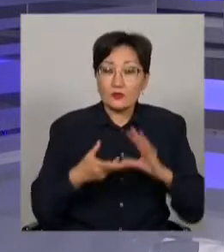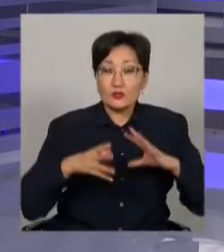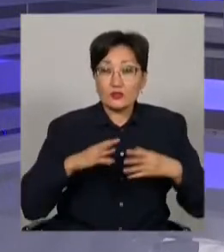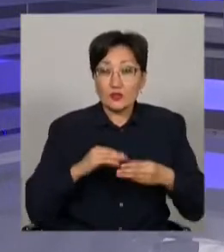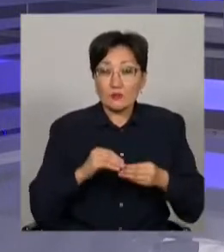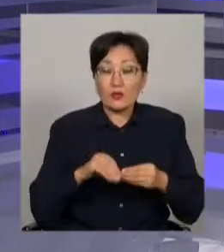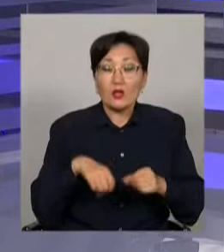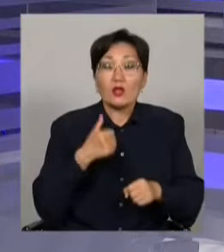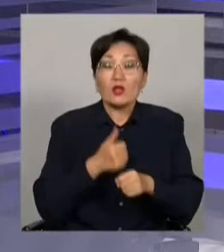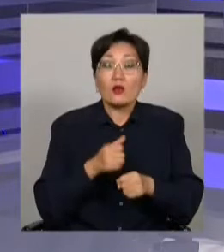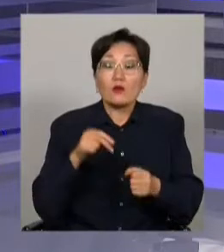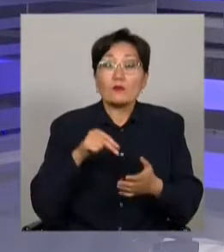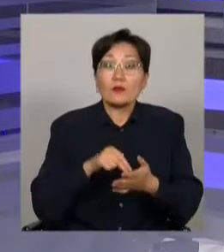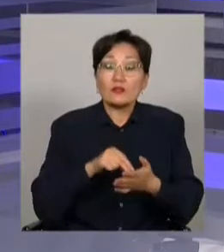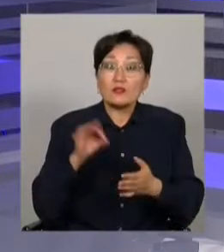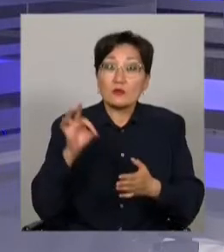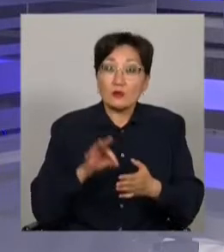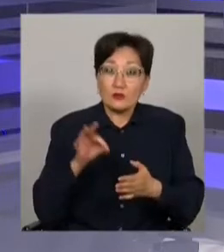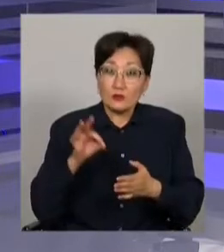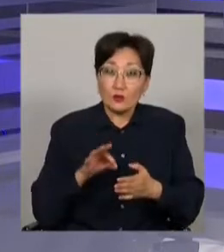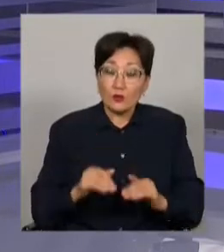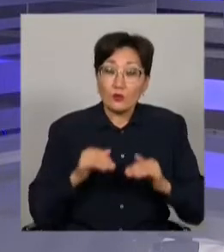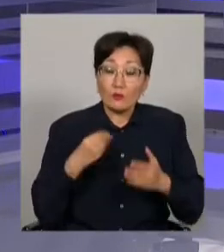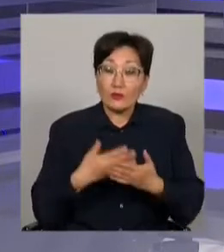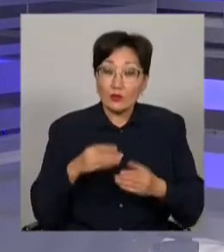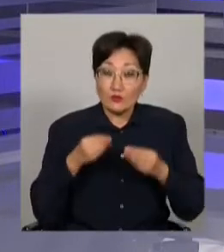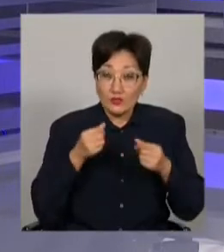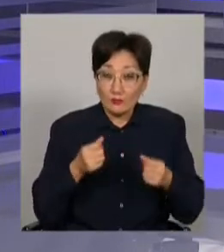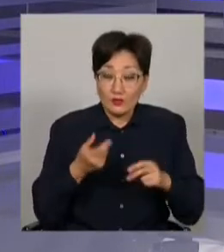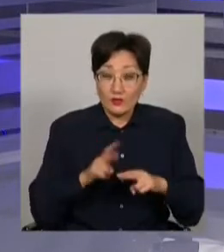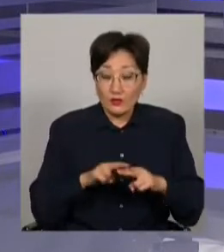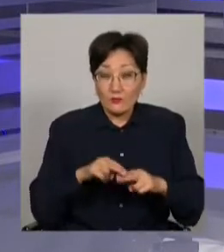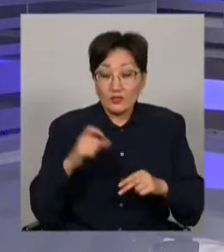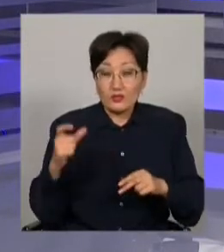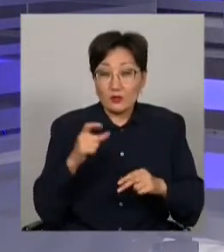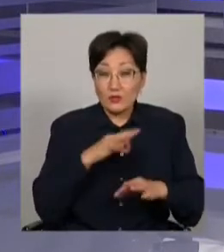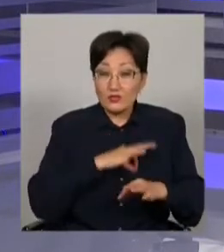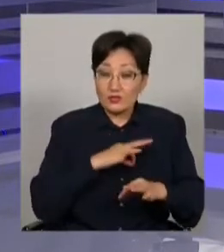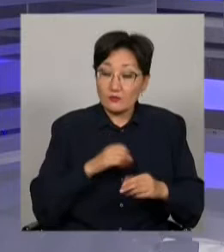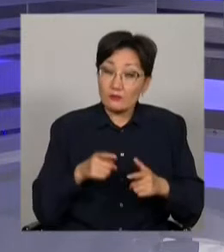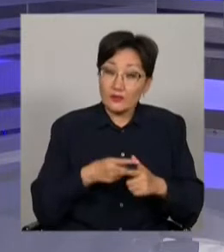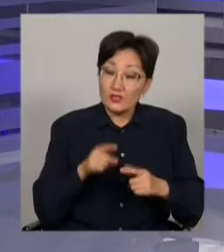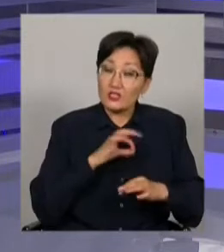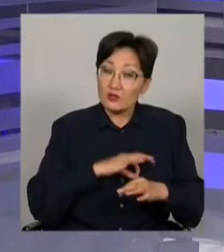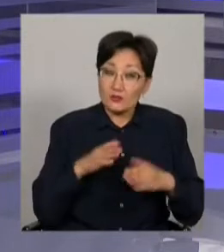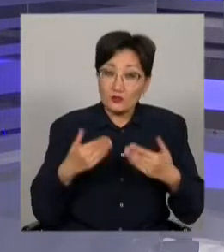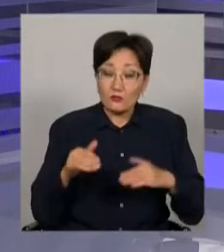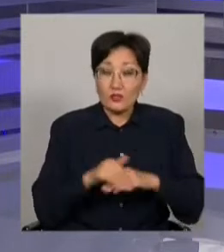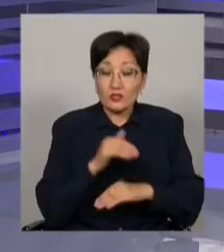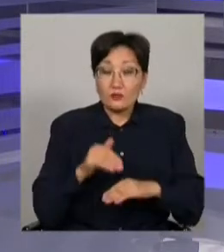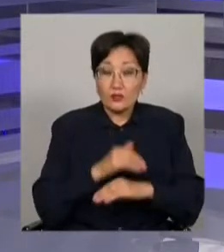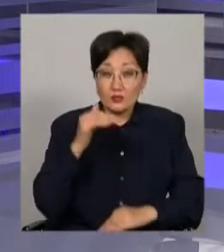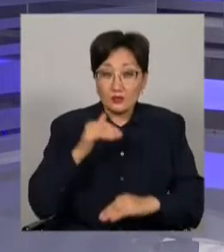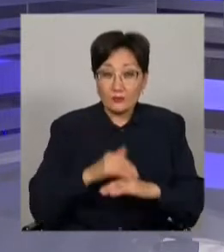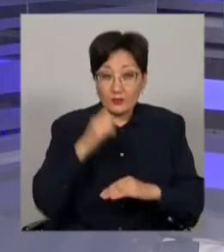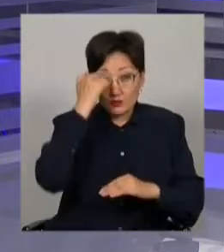базалық мөлшерлеменің көтерілуі себеп болуы мүмкін бе? Жалпы бұл үрдіс экономикамызға тиімді ме, әлде тиімсіз бе? Кешірім, рахмет